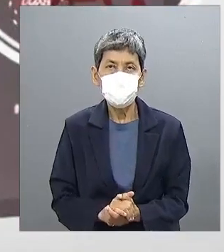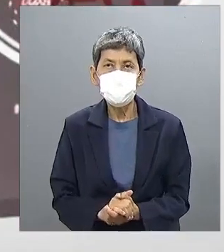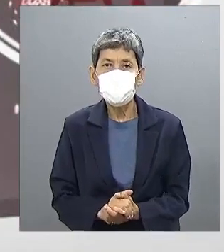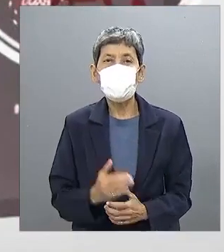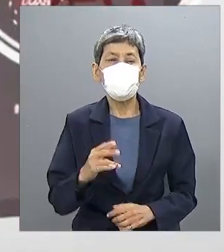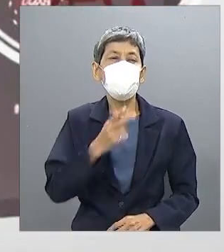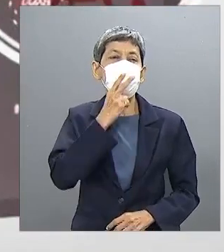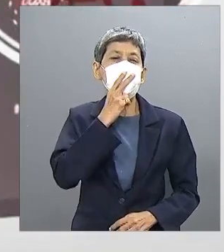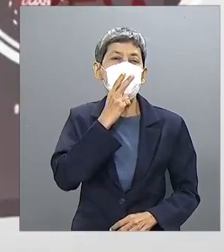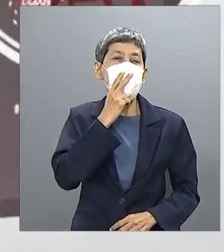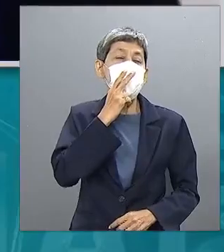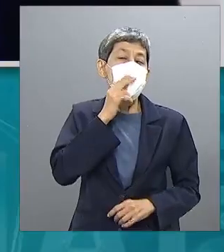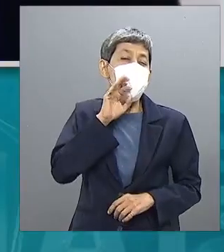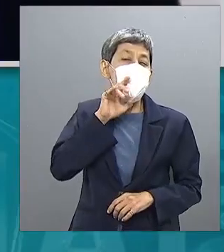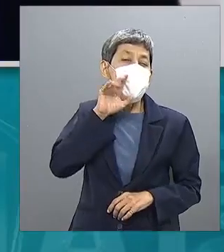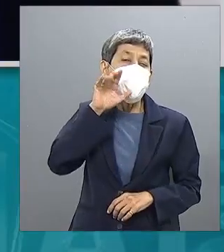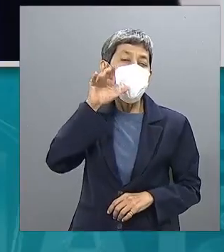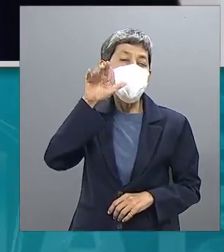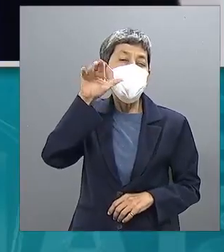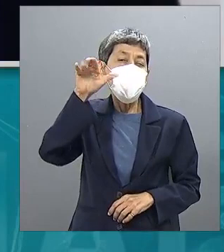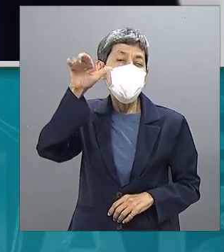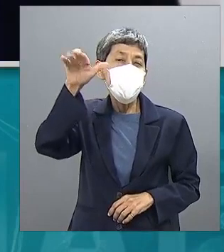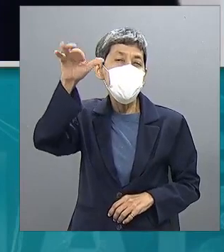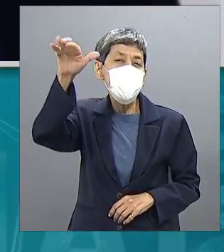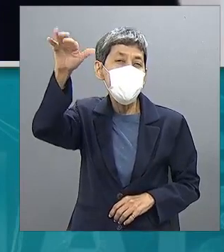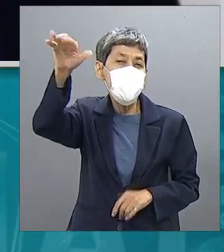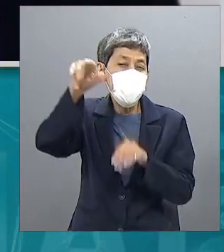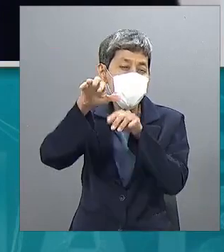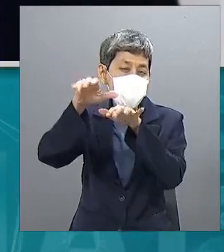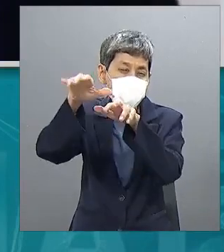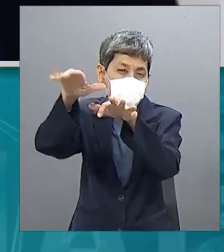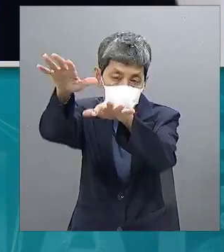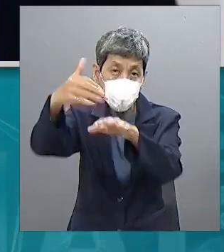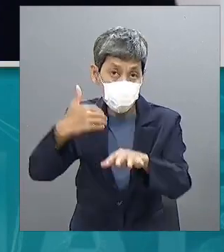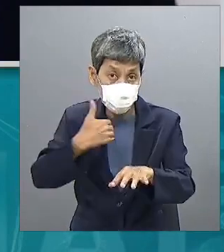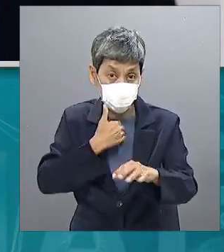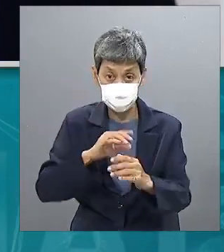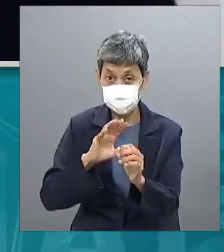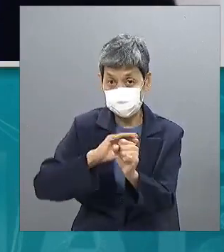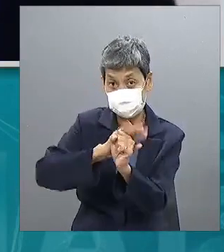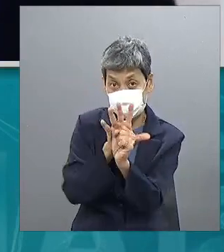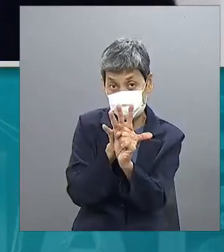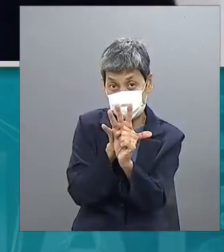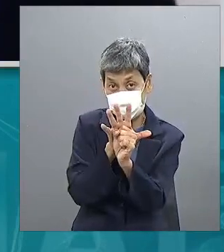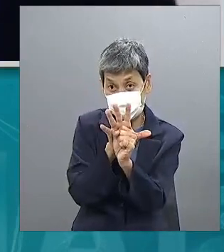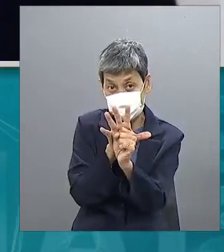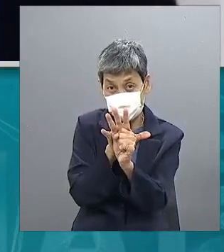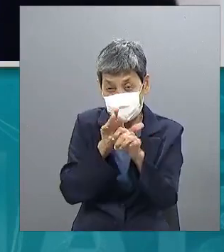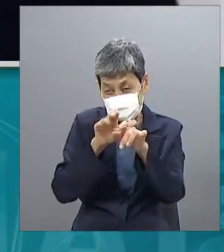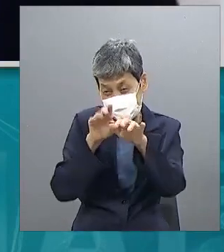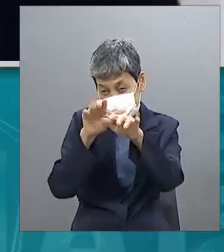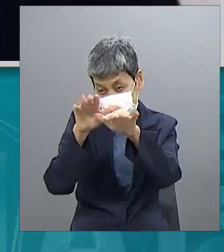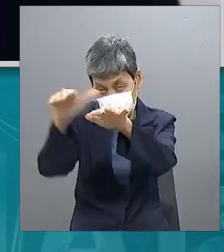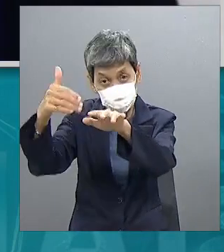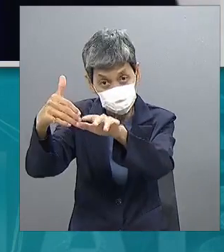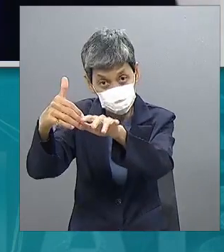คะการที่เราสูบแล้วปล่อยควันออกมาแบบนี้จะมีมีสิทธิ์ว่าเชื้อเนี่ยจะมาทำความบุหรี่ได้ไหมคะ